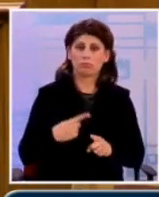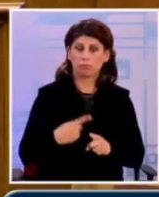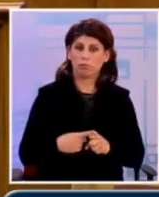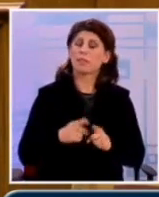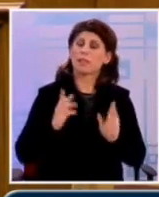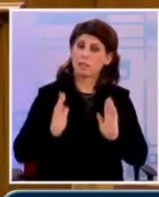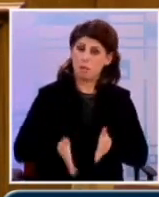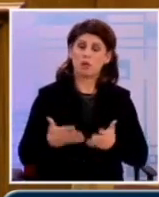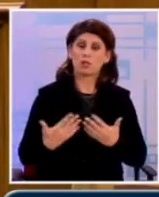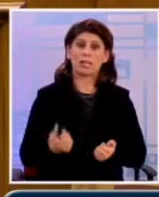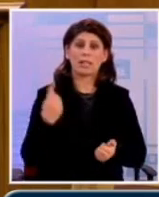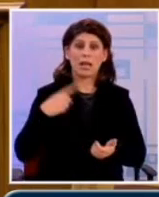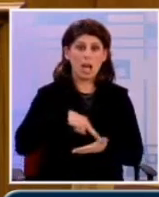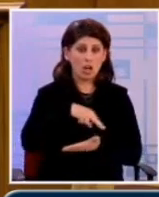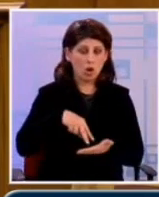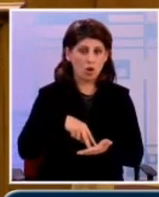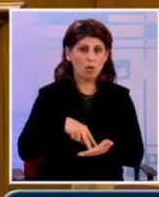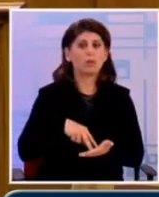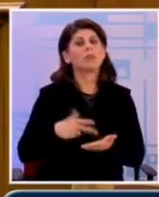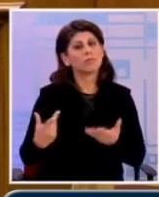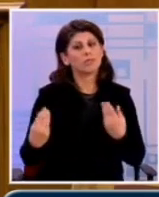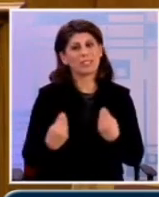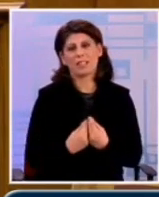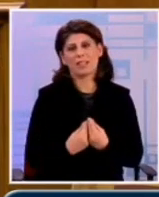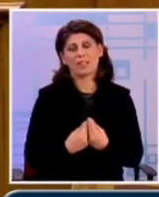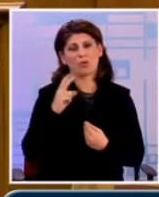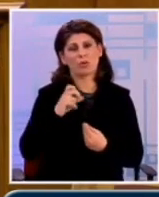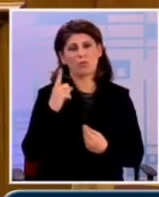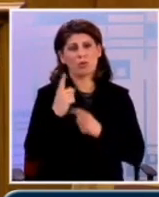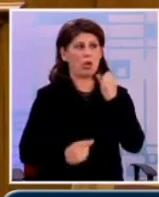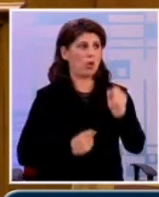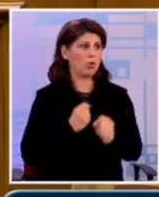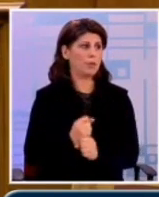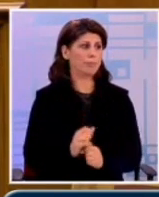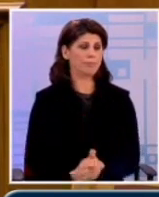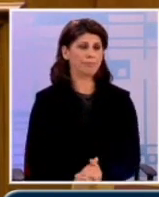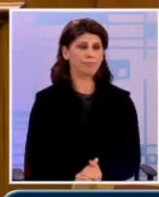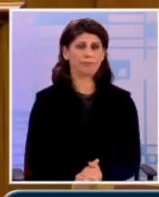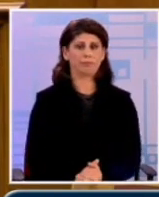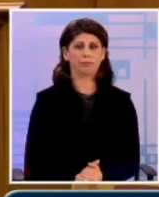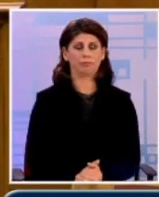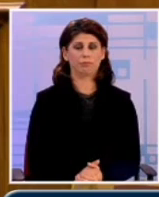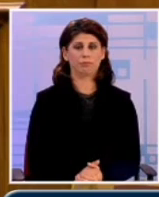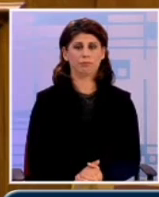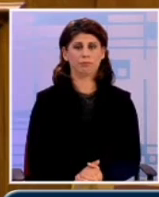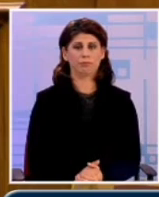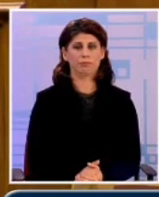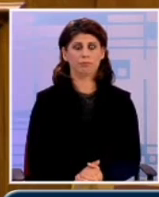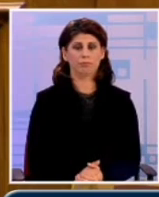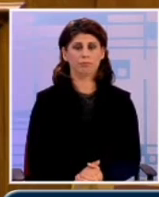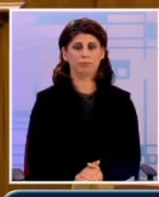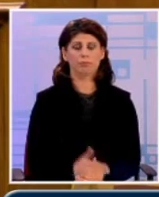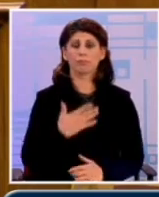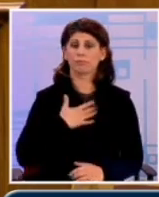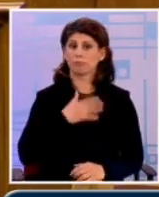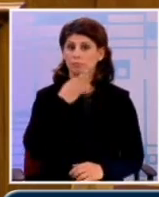να μπορέσει να παίξει ένα ρόλο που της αρμόζει στον 21ο αιώνα. Θα ήθελα να μεταφέρω